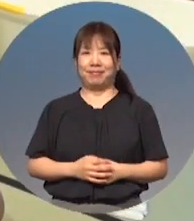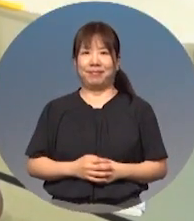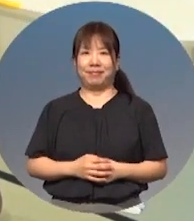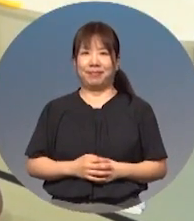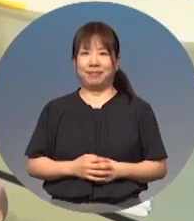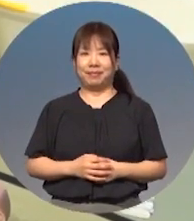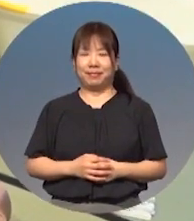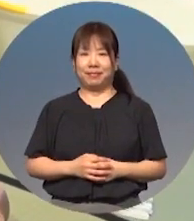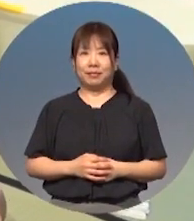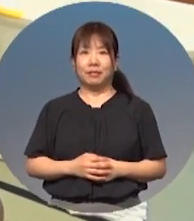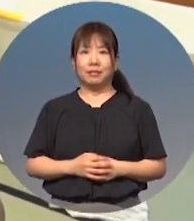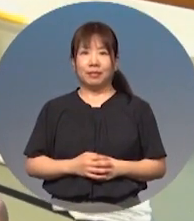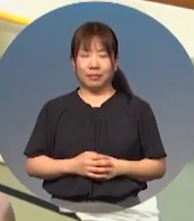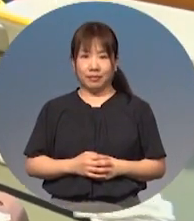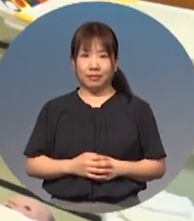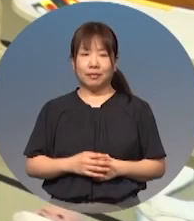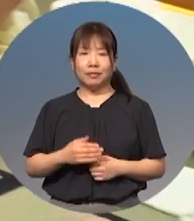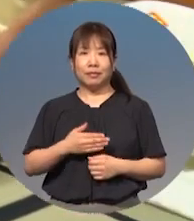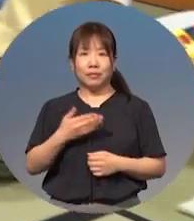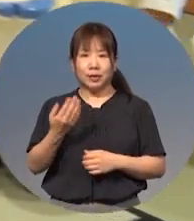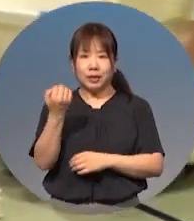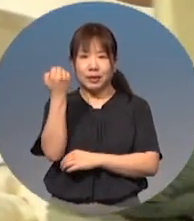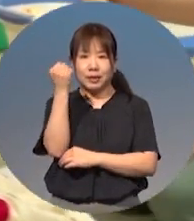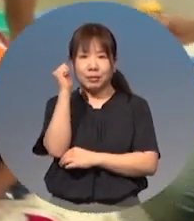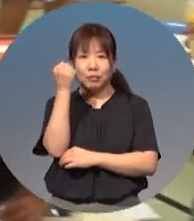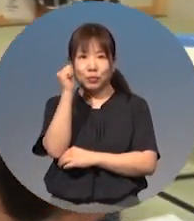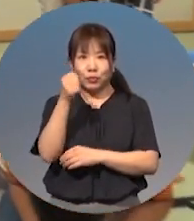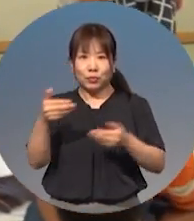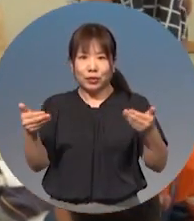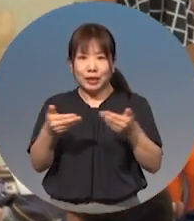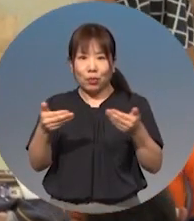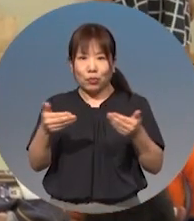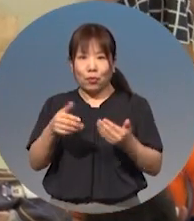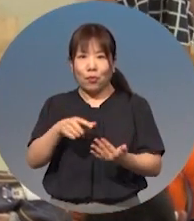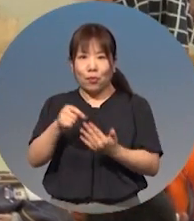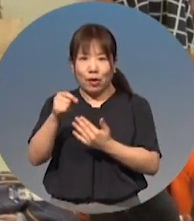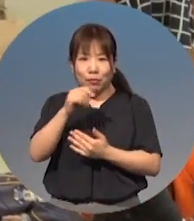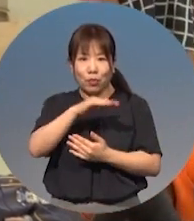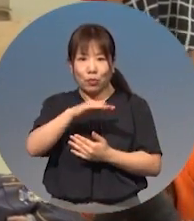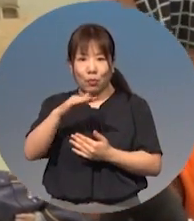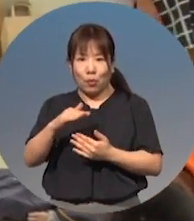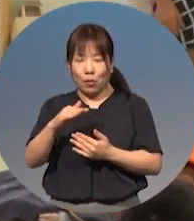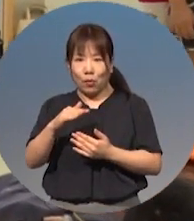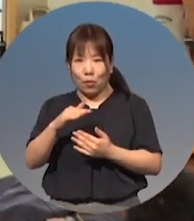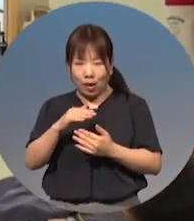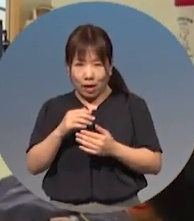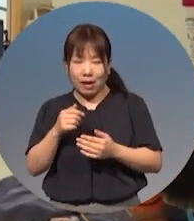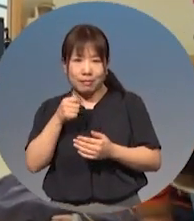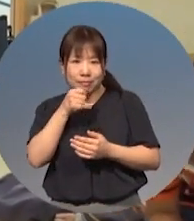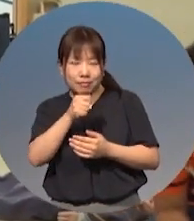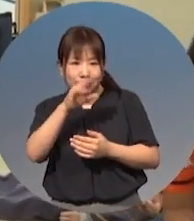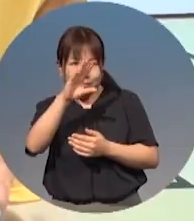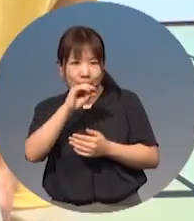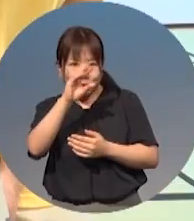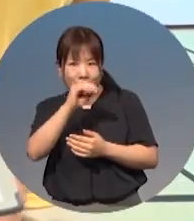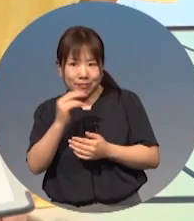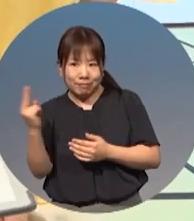そこにニュースクリエイターの仕事を体験する子どもたちが取材にやってきました